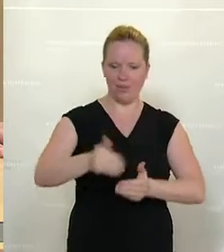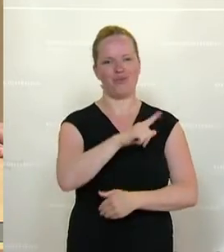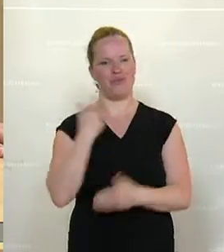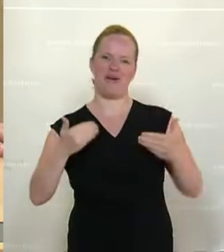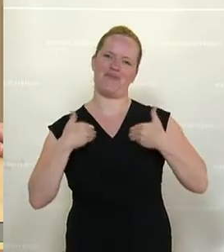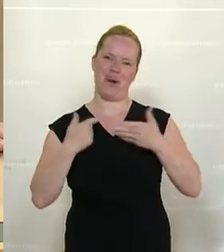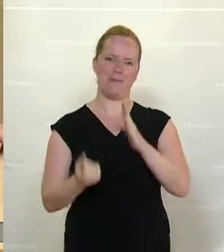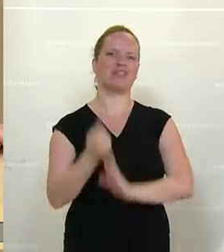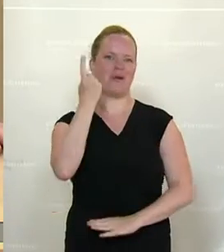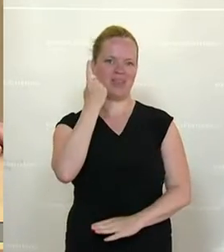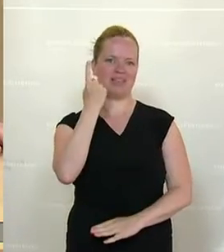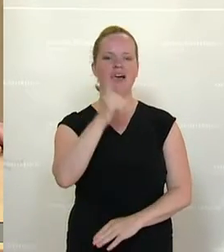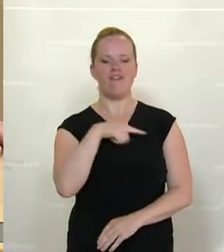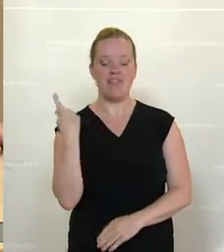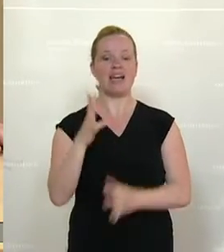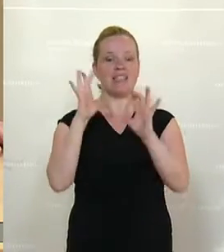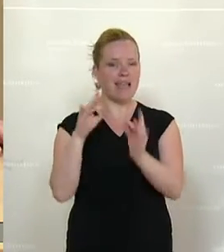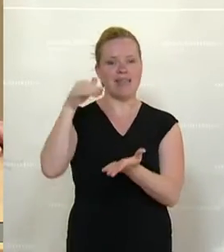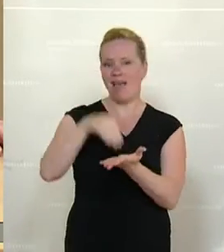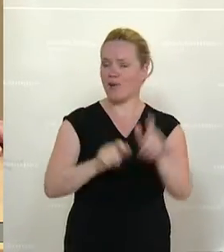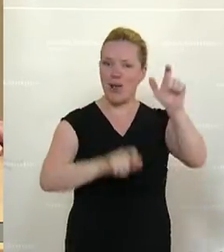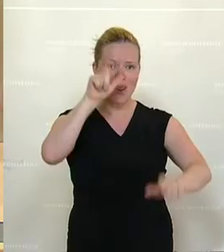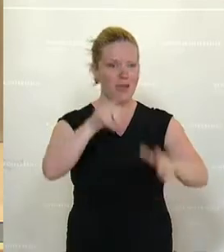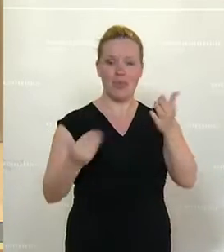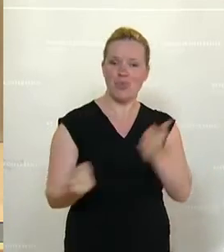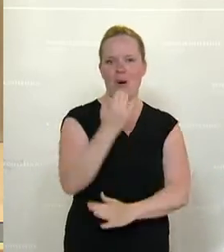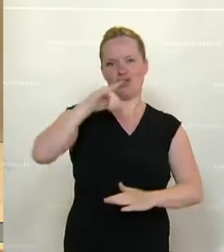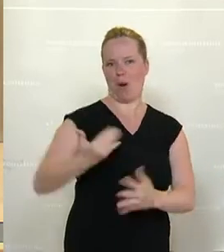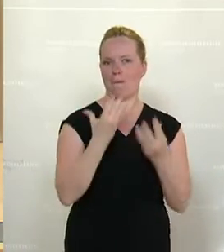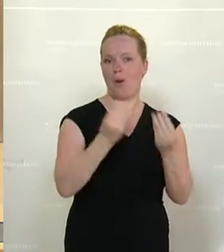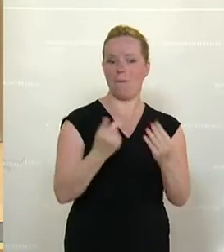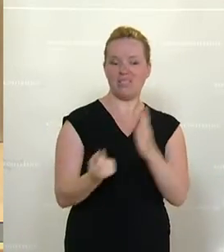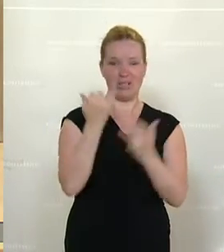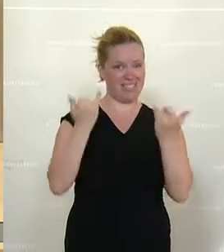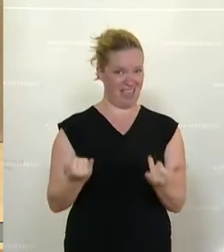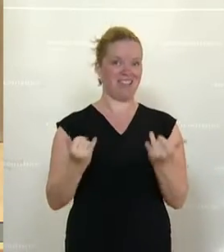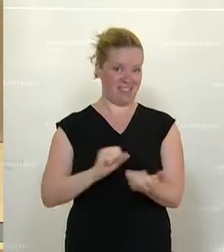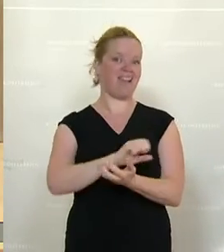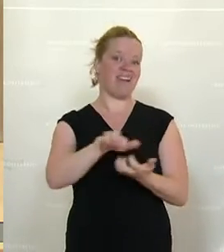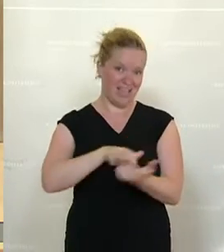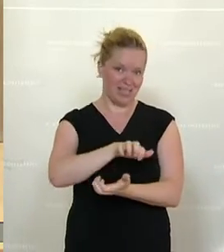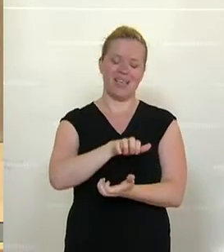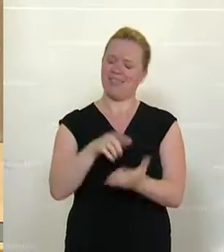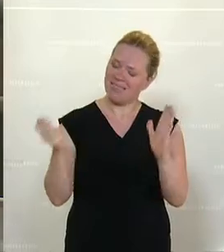uns auch besonders, werden Zehntausende Jobs entstehen, die wir gerade in dieser Krise so dringend brauchen.